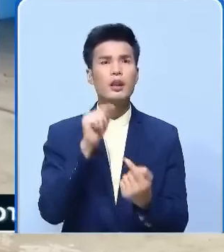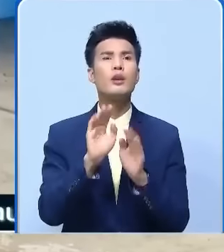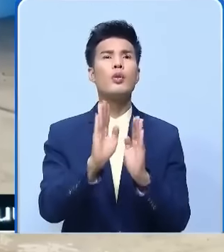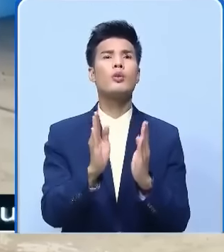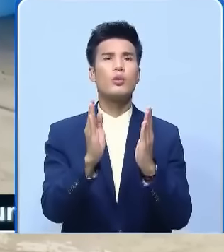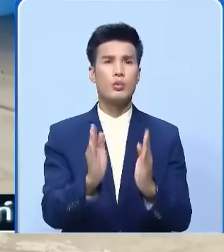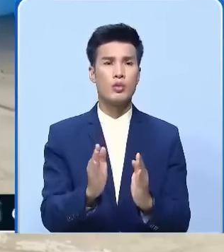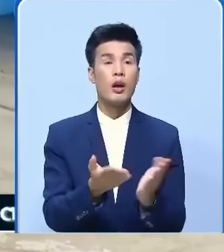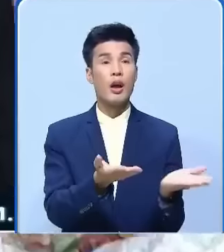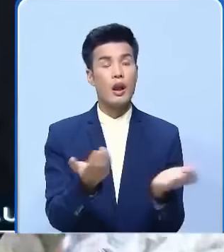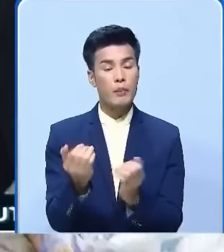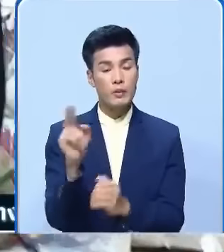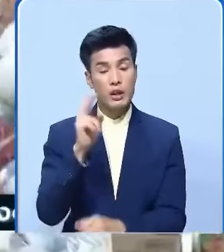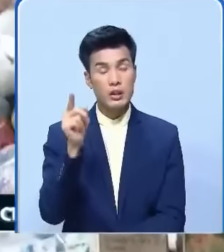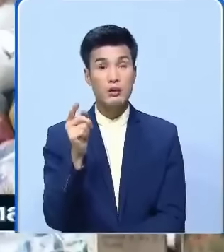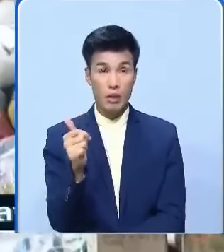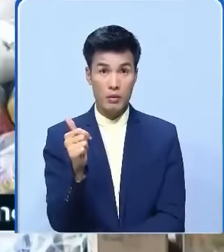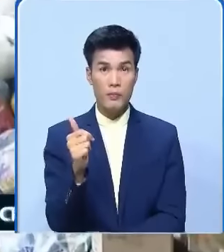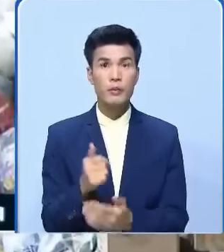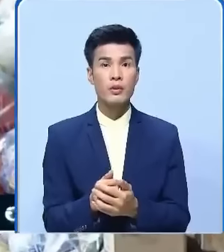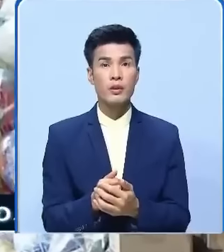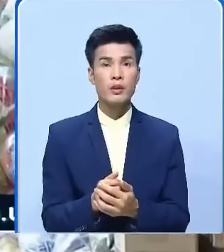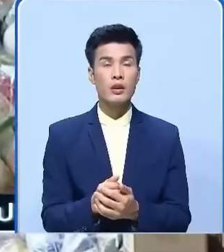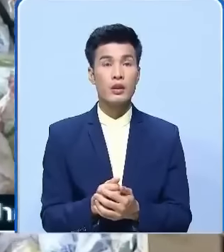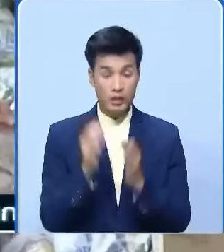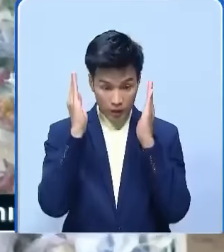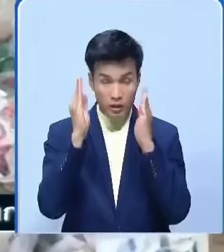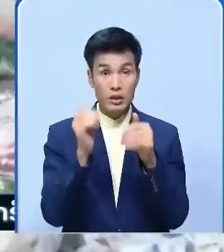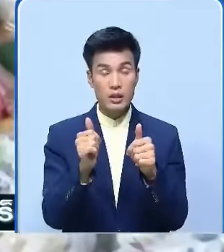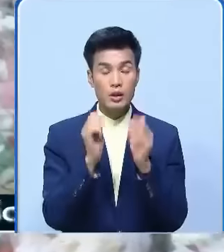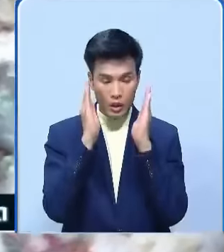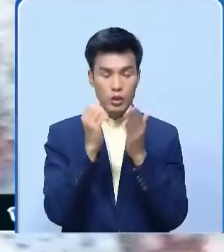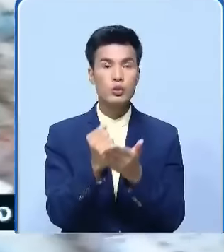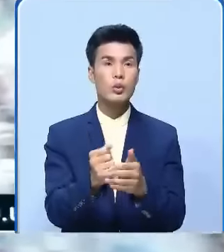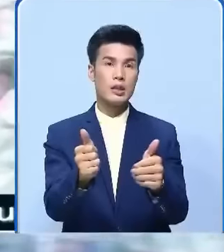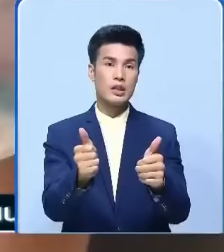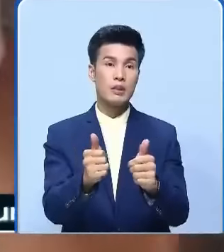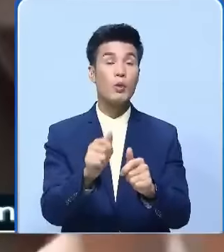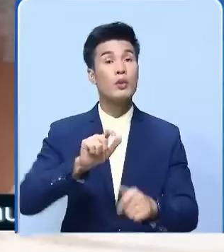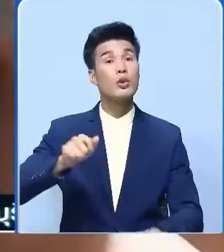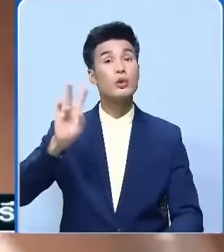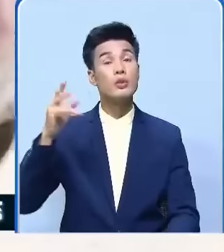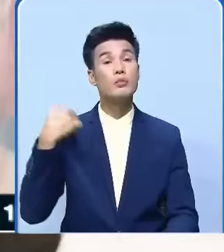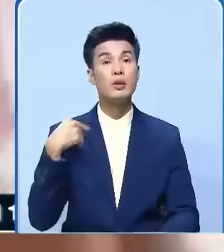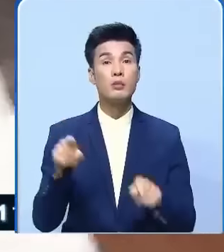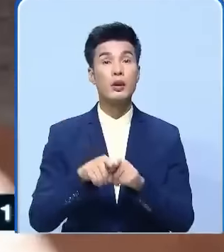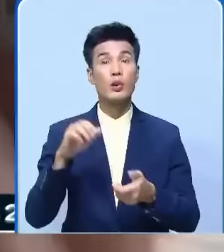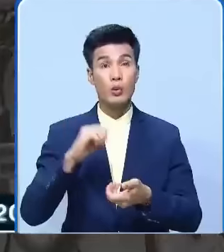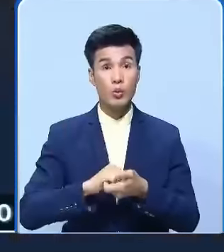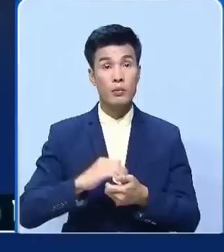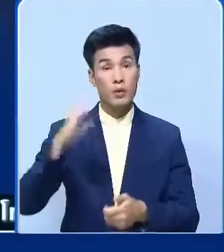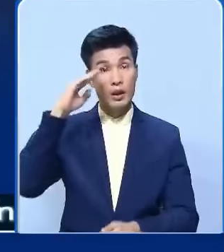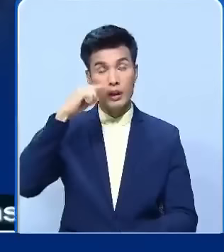ราอ่ะเขารับไปแล้วเขาจะไปใช้หรือเปล่า แต่อย่าไปสูญเสียความตั้งใจที่ดีที่จะช่วย ใช่ เพราะช่อง 7HD ของเราร่วมกับกองทัพ